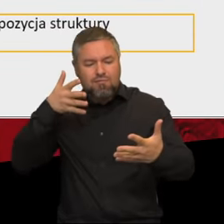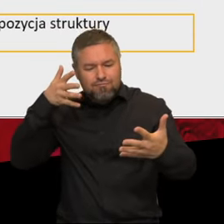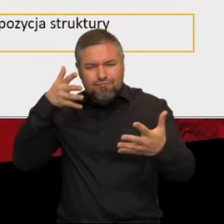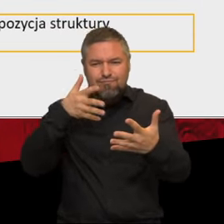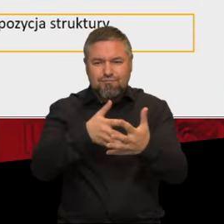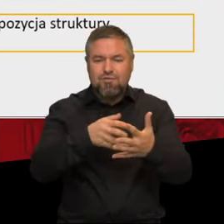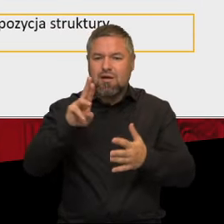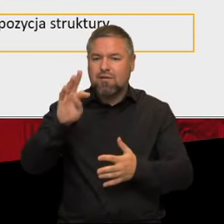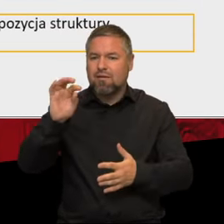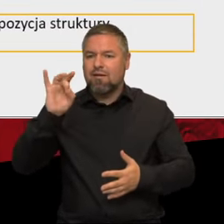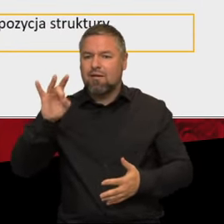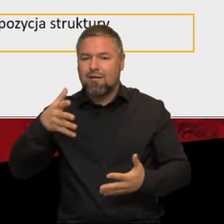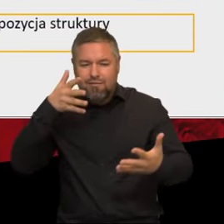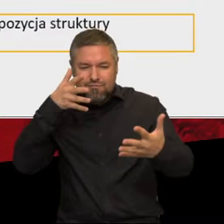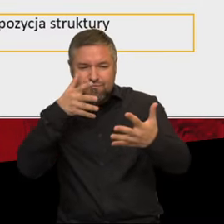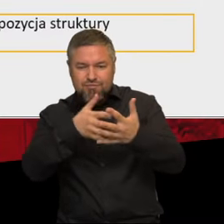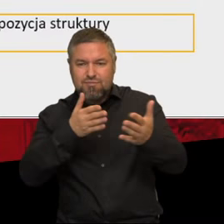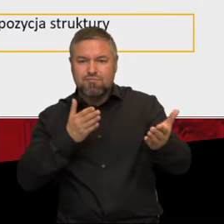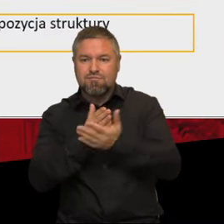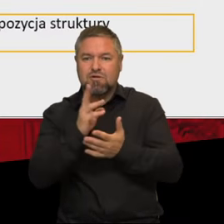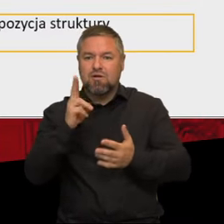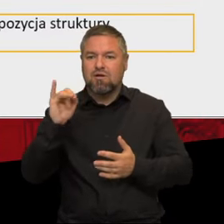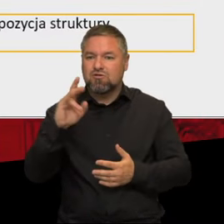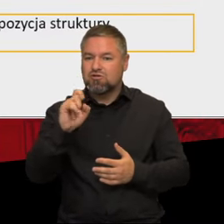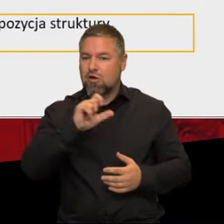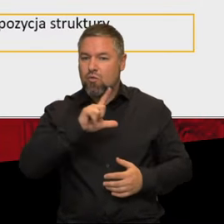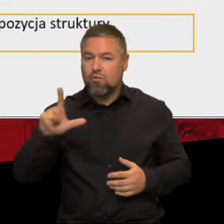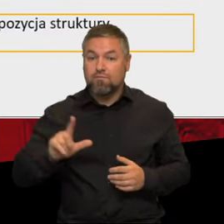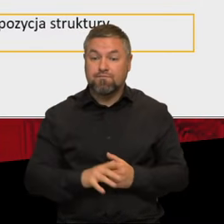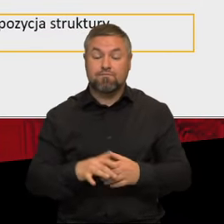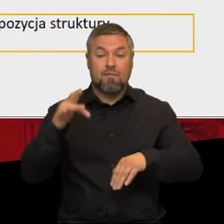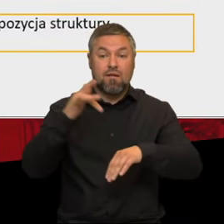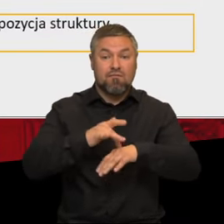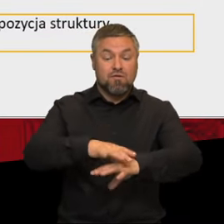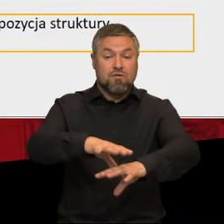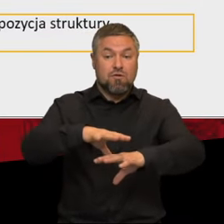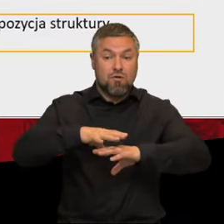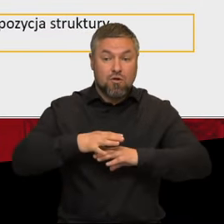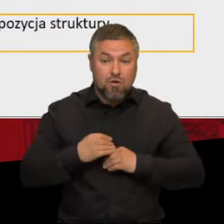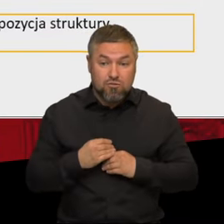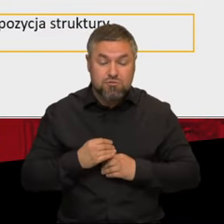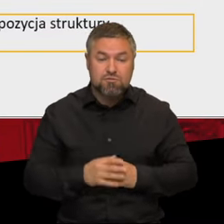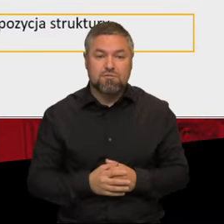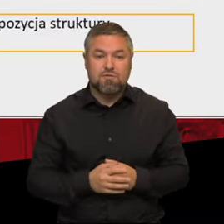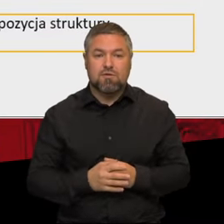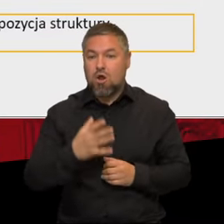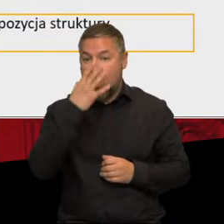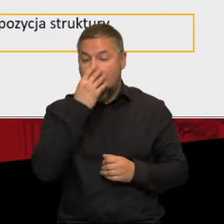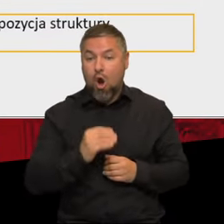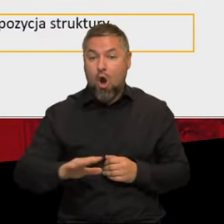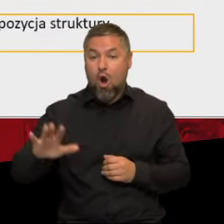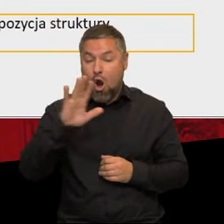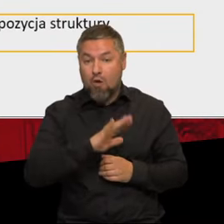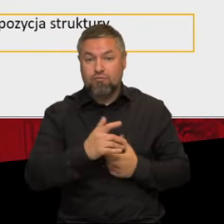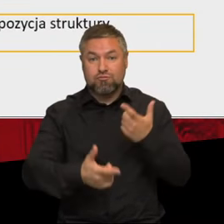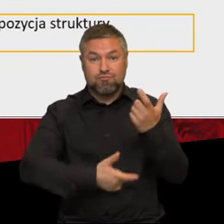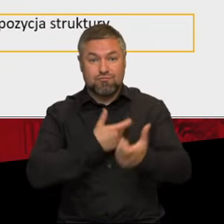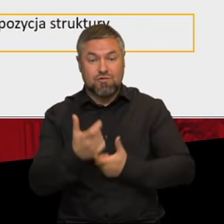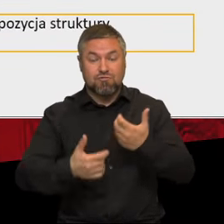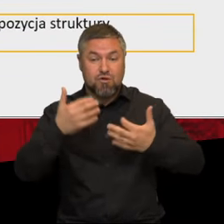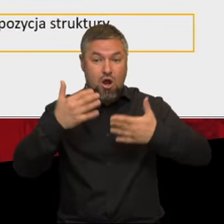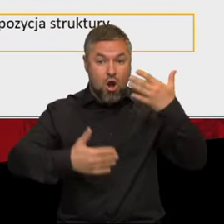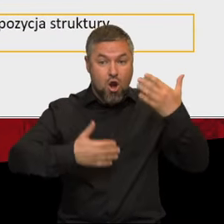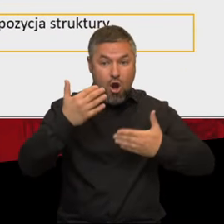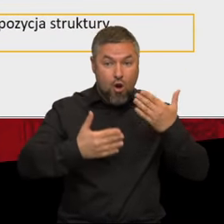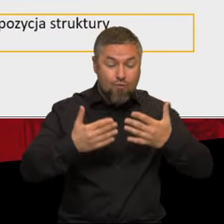promieni rentgenowskich przez ten kryształ. W efekcie uzyskujemy obraz dyfrakcyjny, który procesujemy na